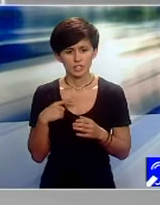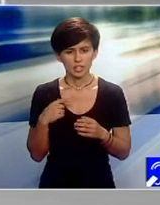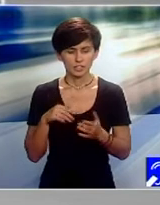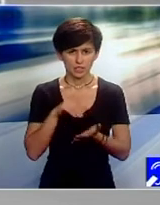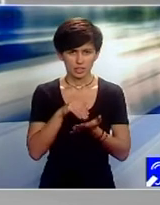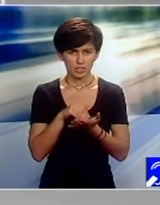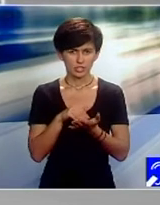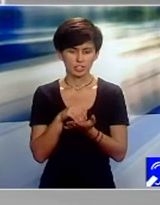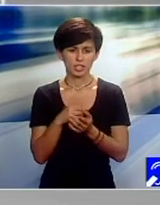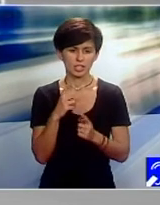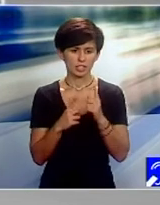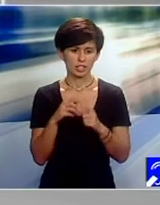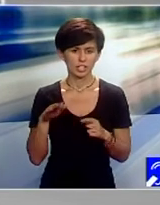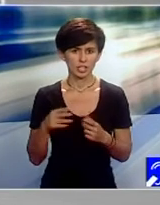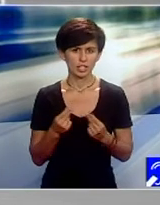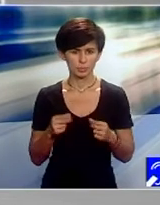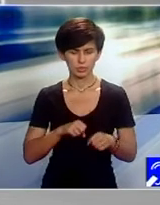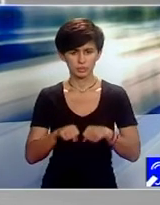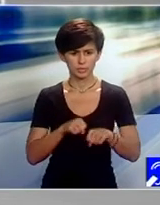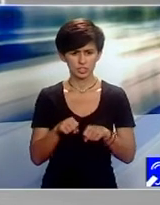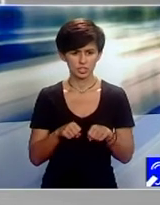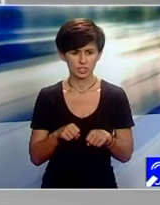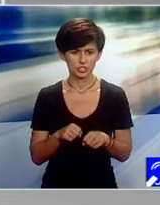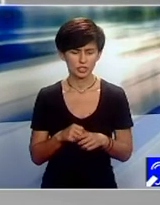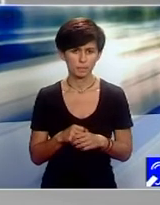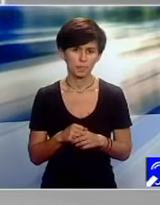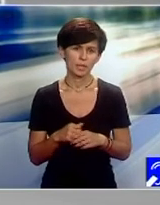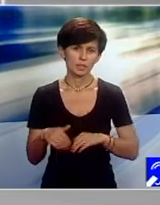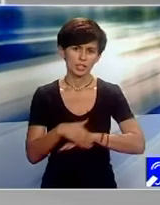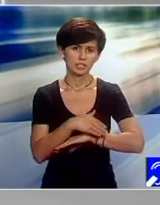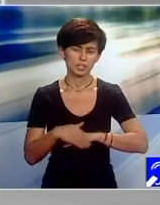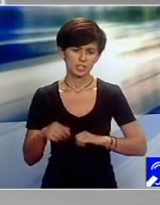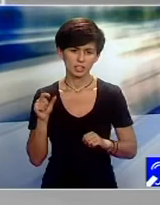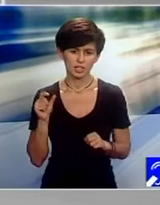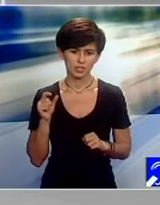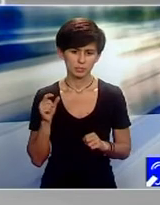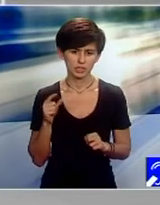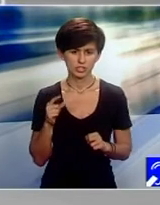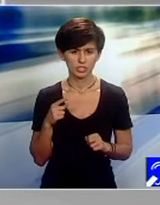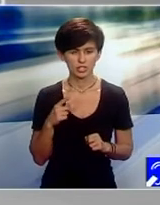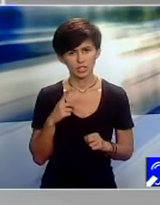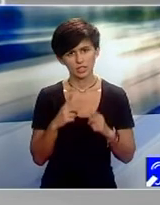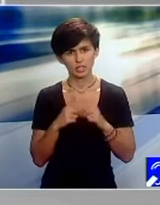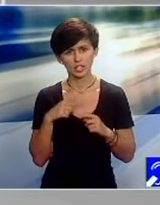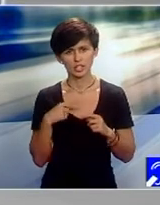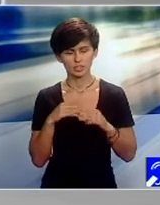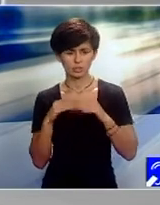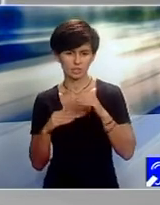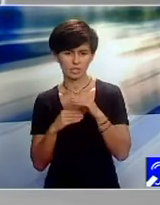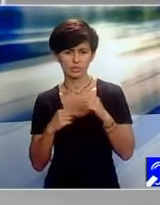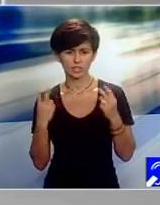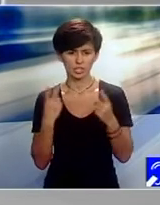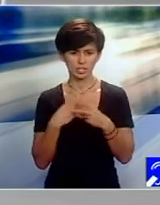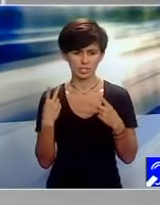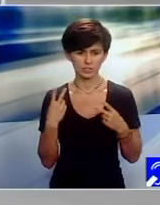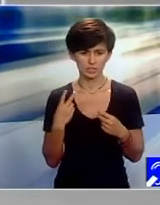bicicliști și un trafic auto intens. În schimb, pe străzile mici, e suficient să fie traficul calmat, să fie o reducere de viteză, nu-i nevoie de separație.